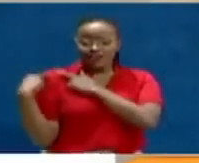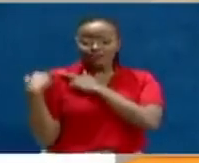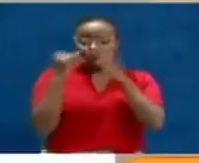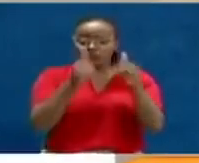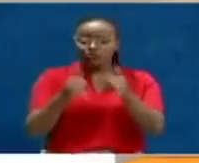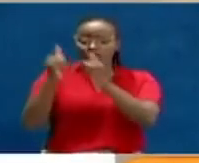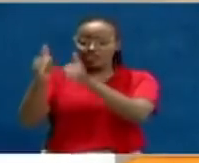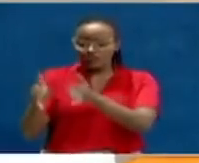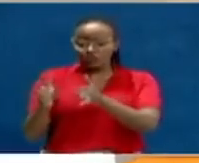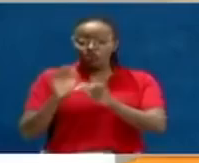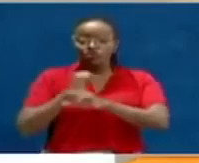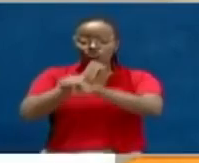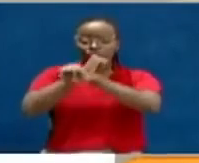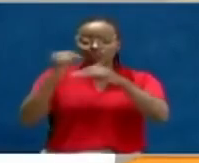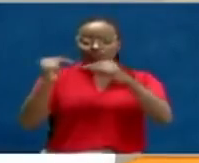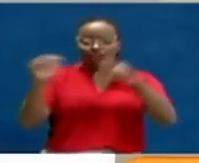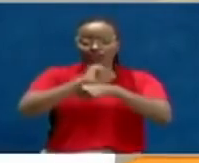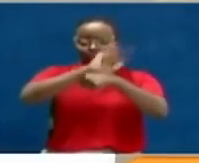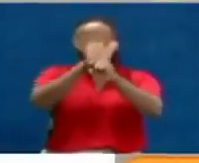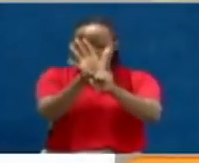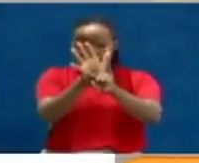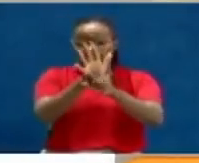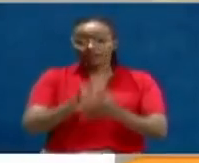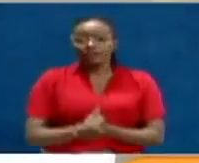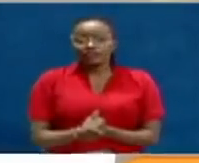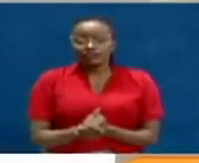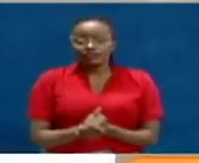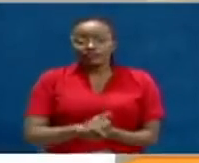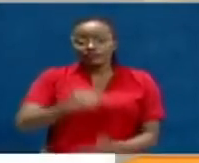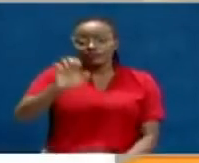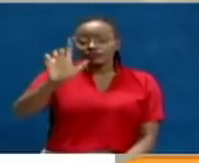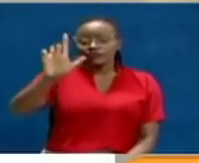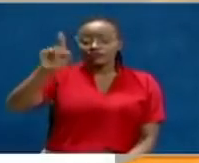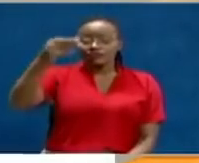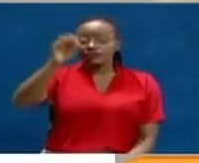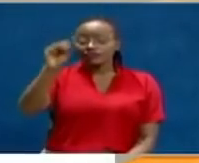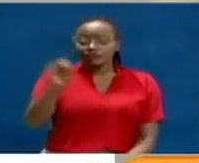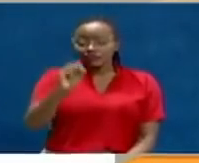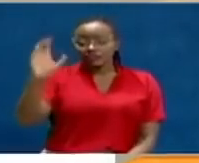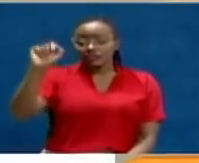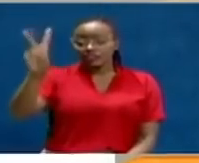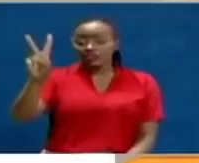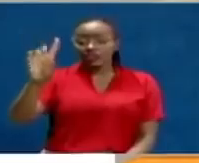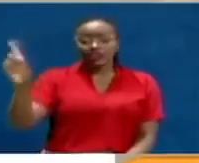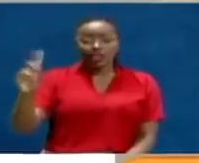kibinafsi kuzuia maambukizi ya korona na makali yake. Elfas Lagat, Runinga ya Citizen, Nairobi.